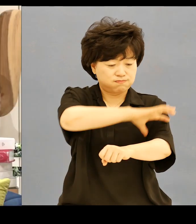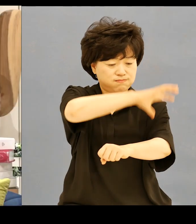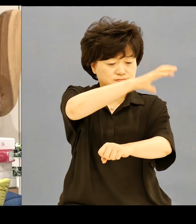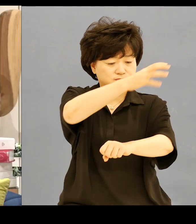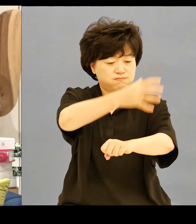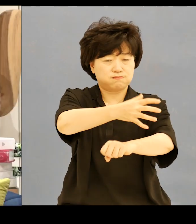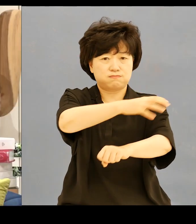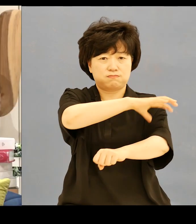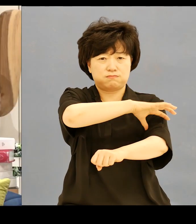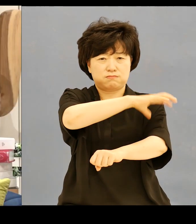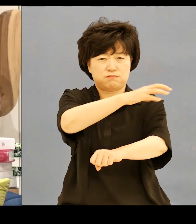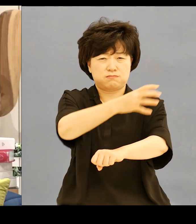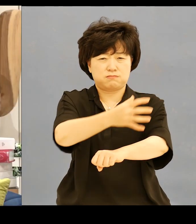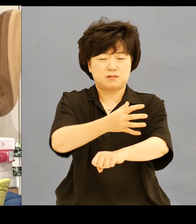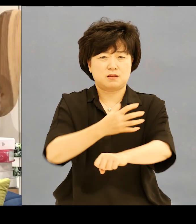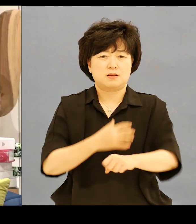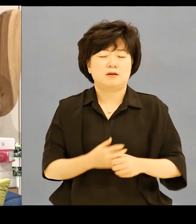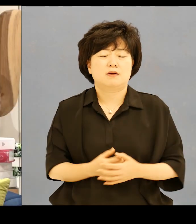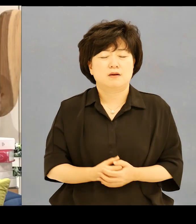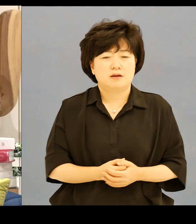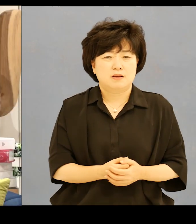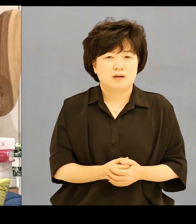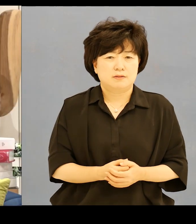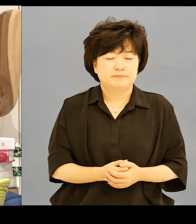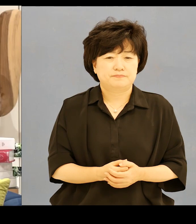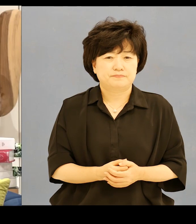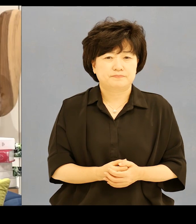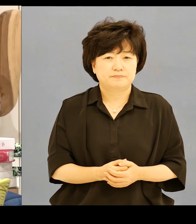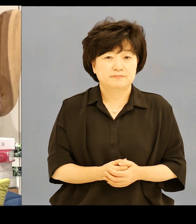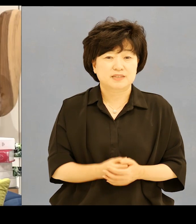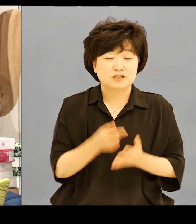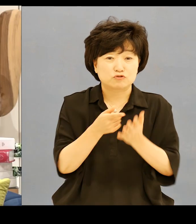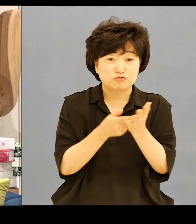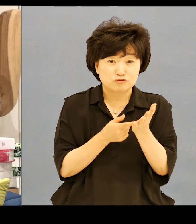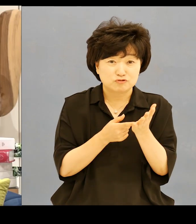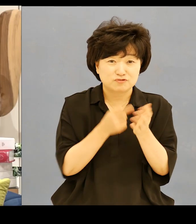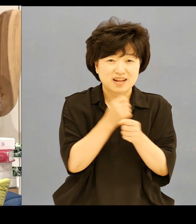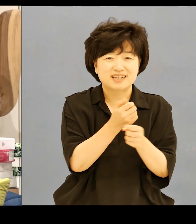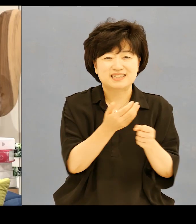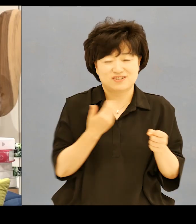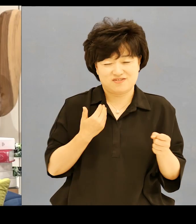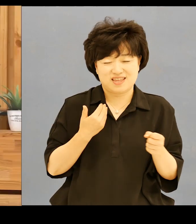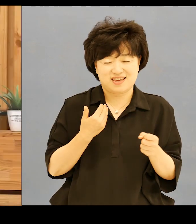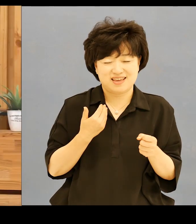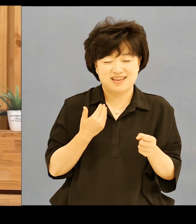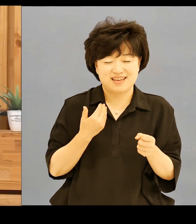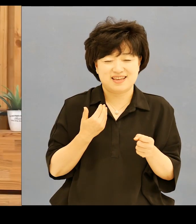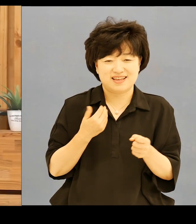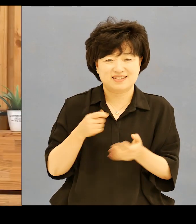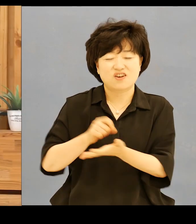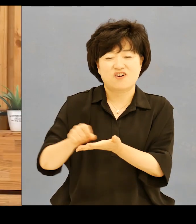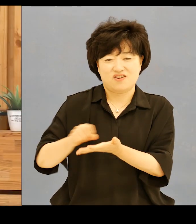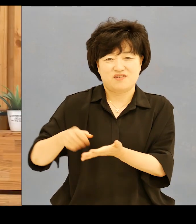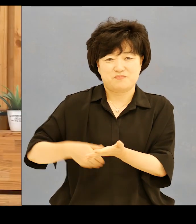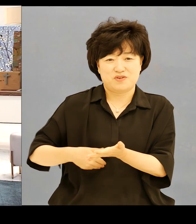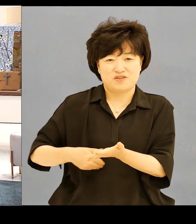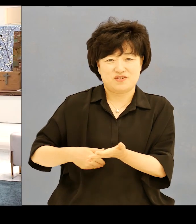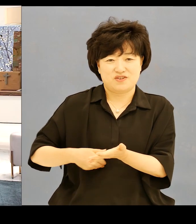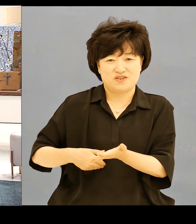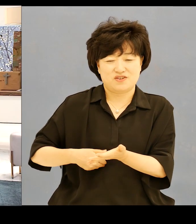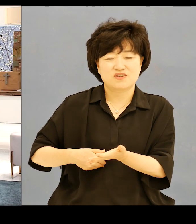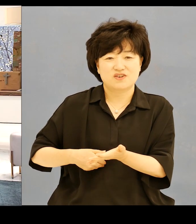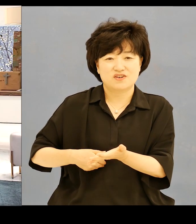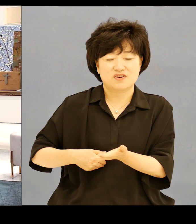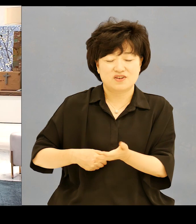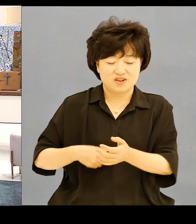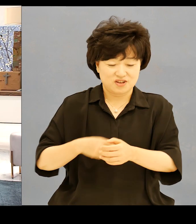이렇게 보셨어요. 그 네, 그래서 근데 수술하기 전에 그거는 써야 했어요. 동의서? 왜냐면 수술하면서